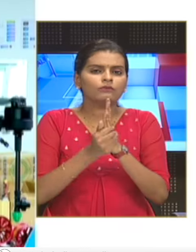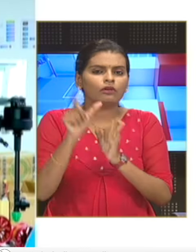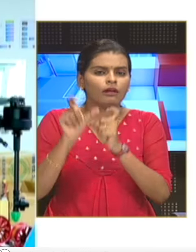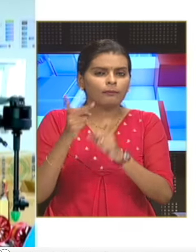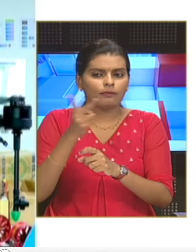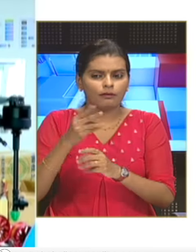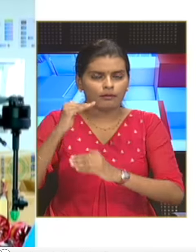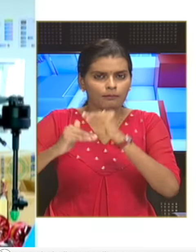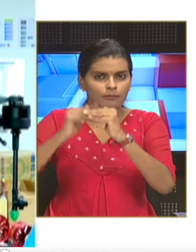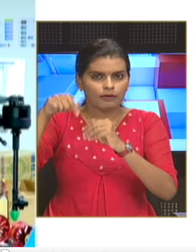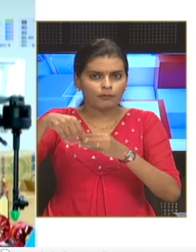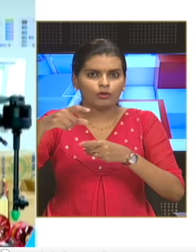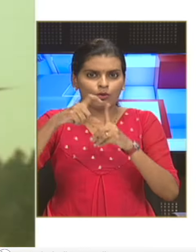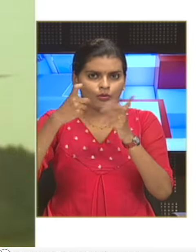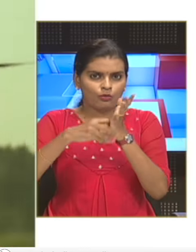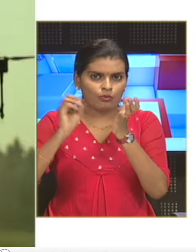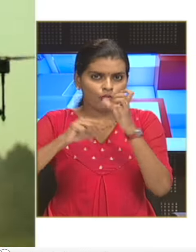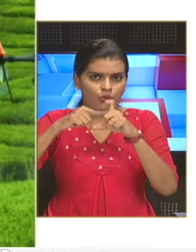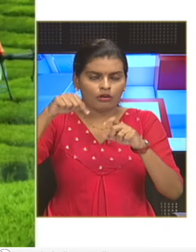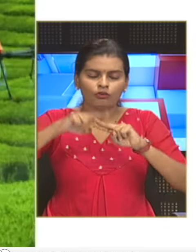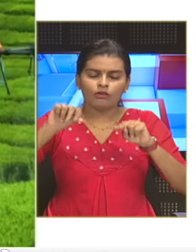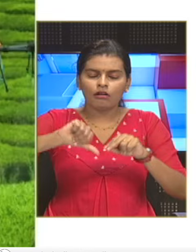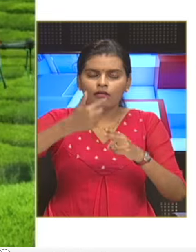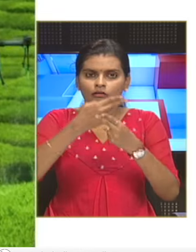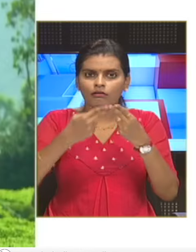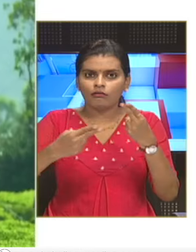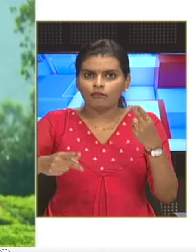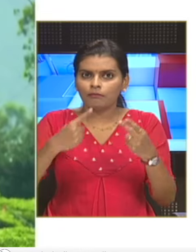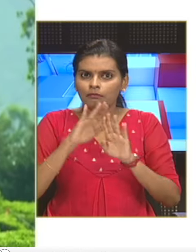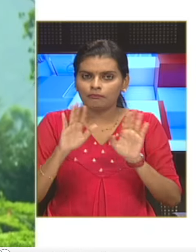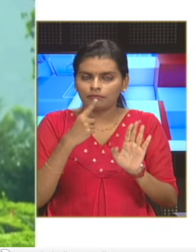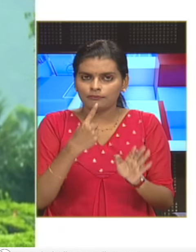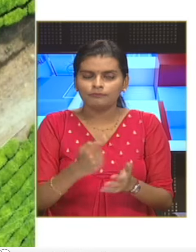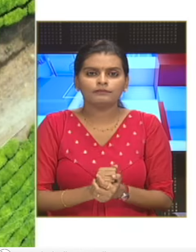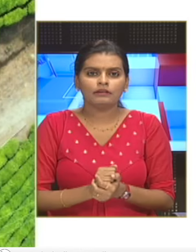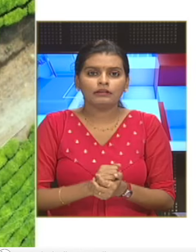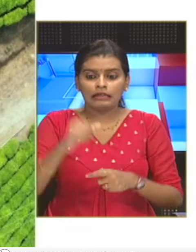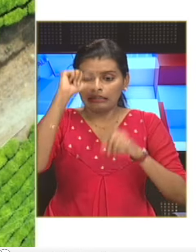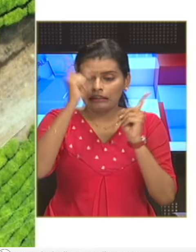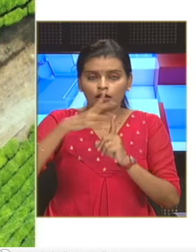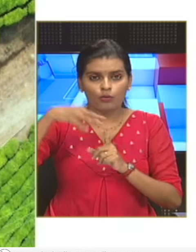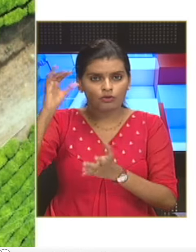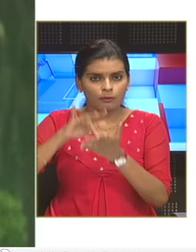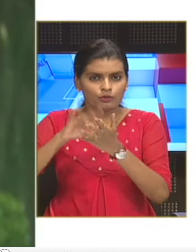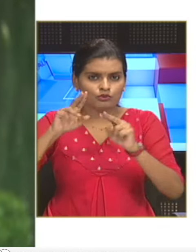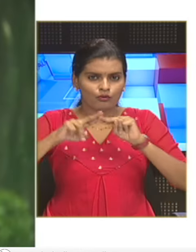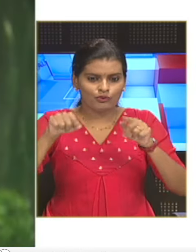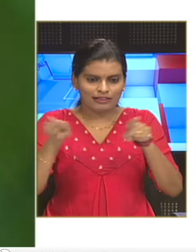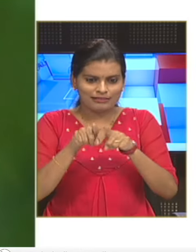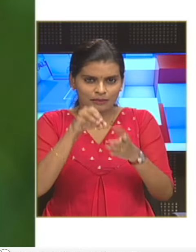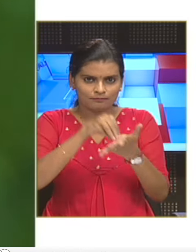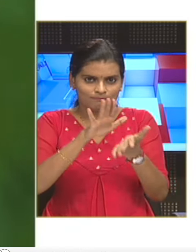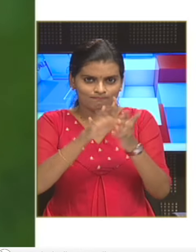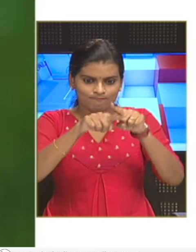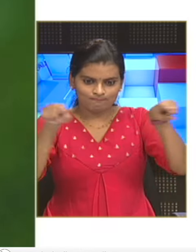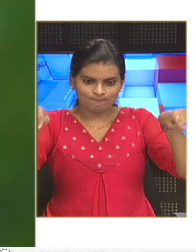വികസിപ്പിച്ചെടുത്ത് വിപണിയിലെത്തിച്ച ഡ്രോണുകൾ ഇന്ന് വിജയക്കുതിപ്പിന്റെ ആകാശപാതകൾ താണ്ടുകയാണ്. വിദേശ രാജ്യങ്ങളിലെ ഗോതമ്പ് പാടങ്ങളിൽ ഈ മലയാളി